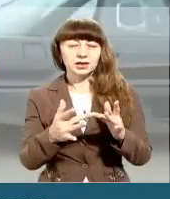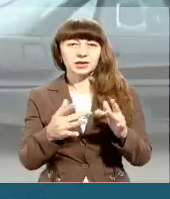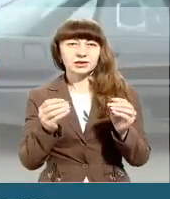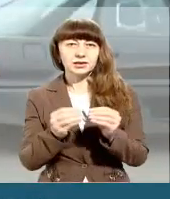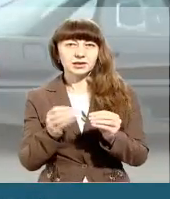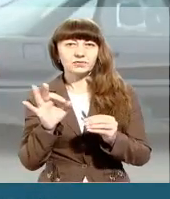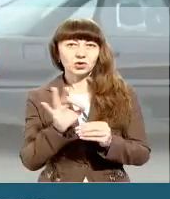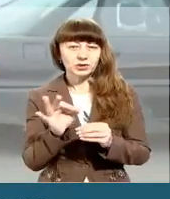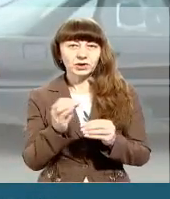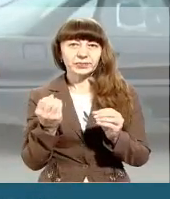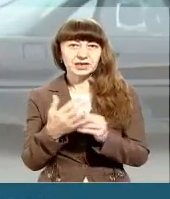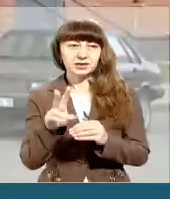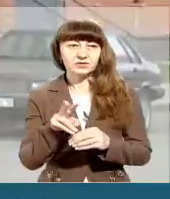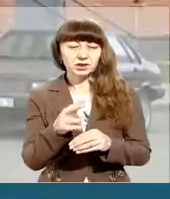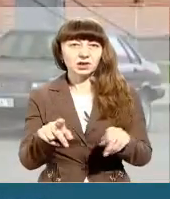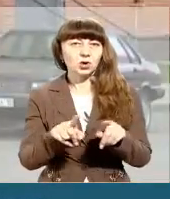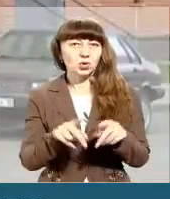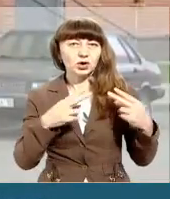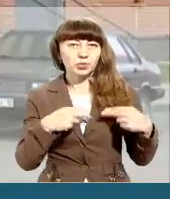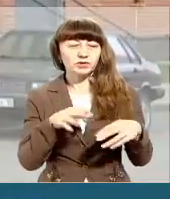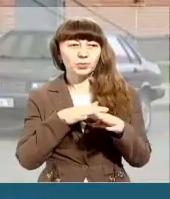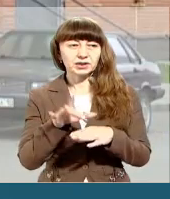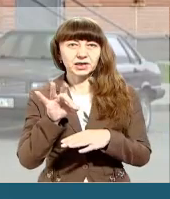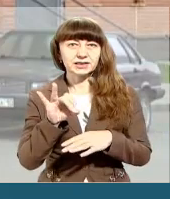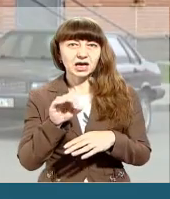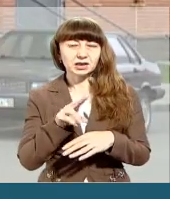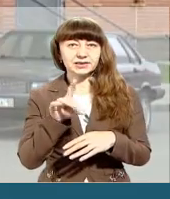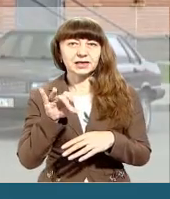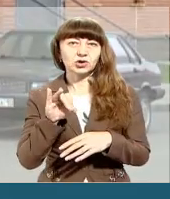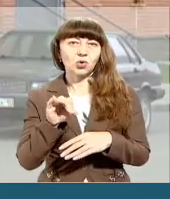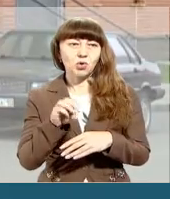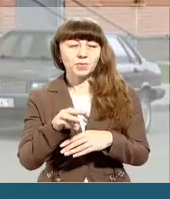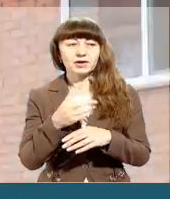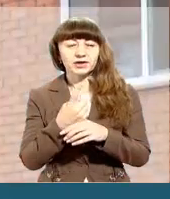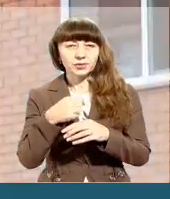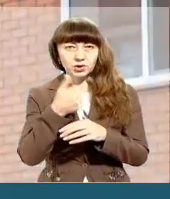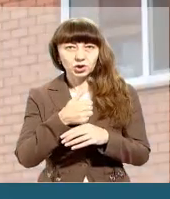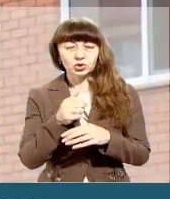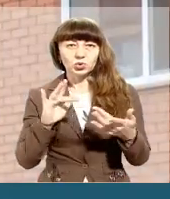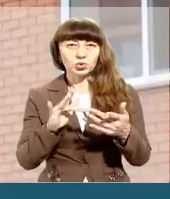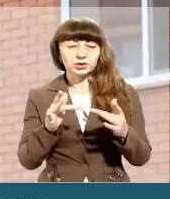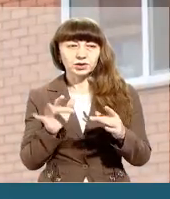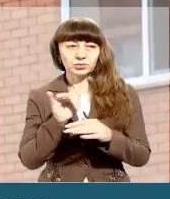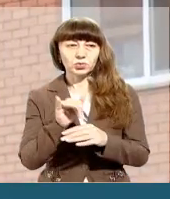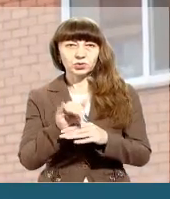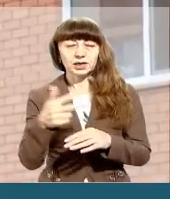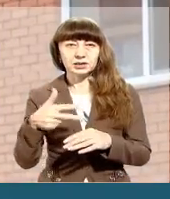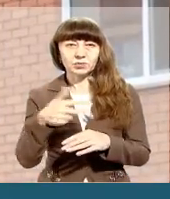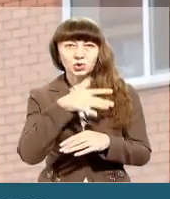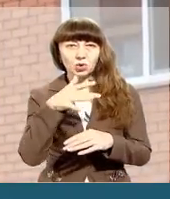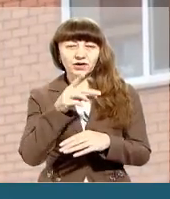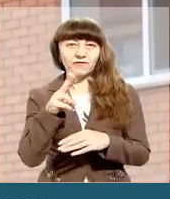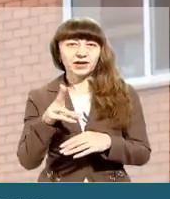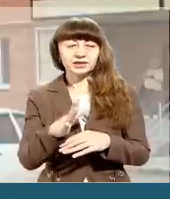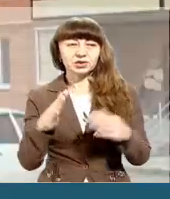Бұндай жұмыстар Қазақтелекомда да іске асырылып жатыр. Мәселен, биыл 33 көп пәтерлі үйді оптикалық желілерге қосу жоспарлануда. Бұл шамамен